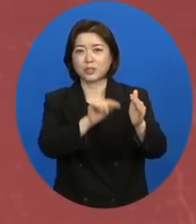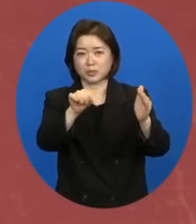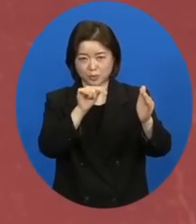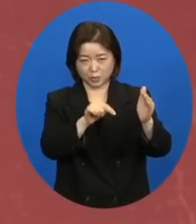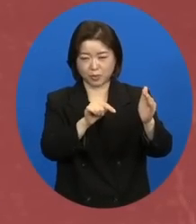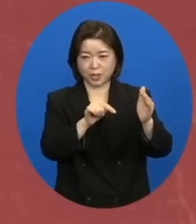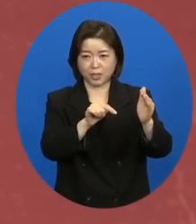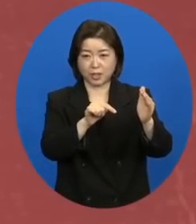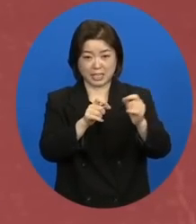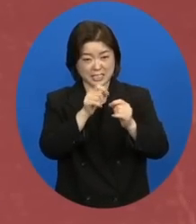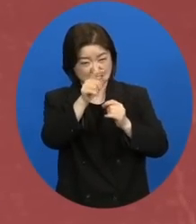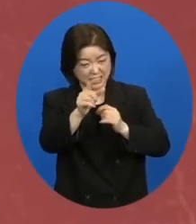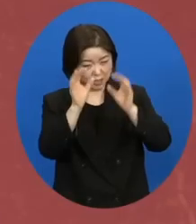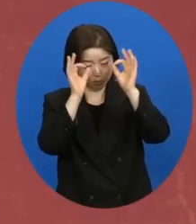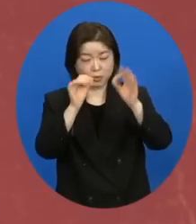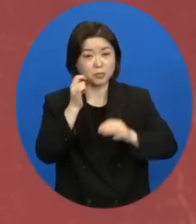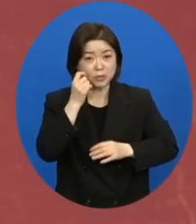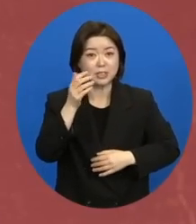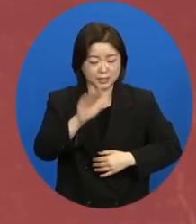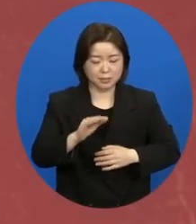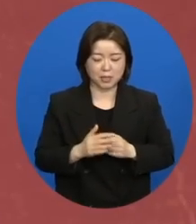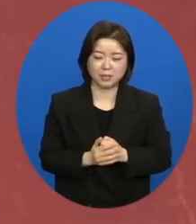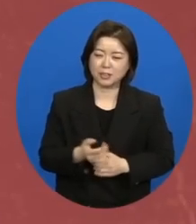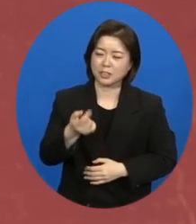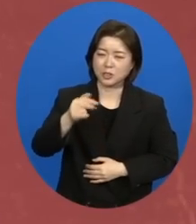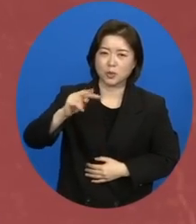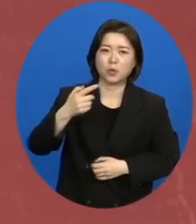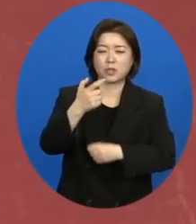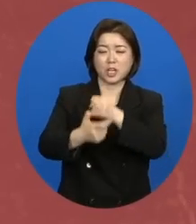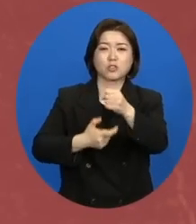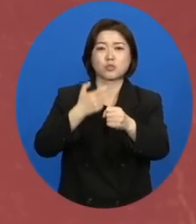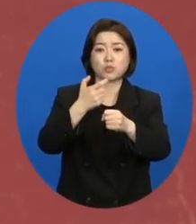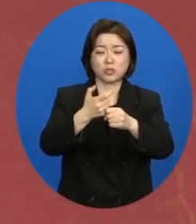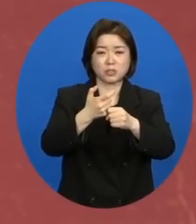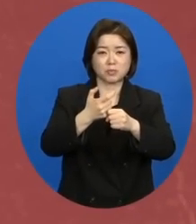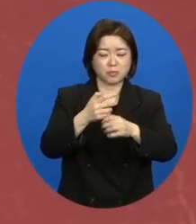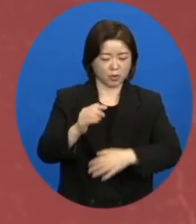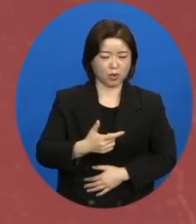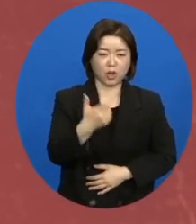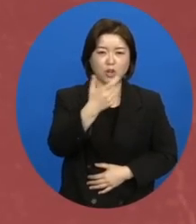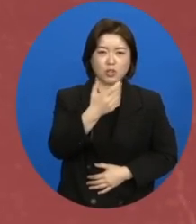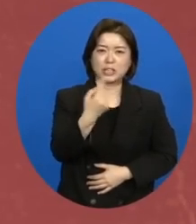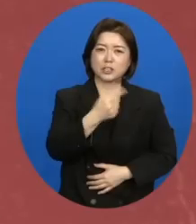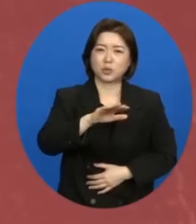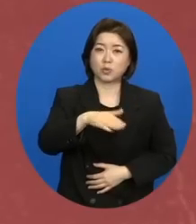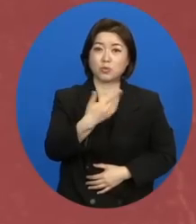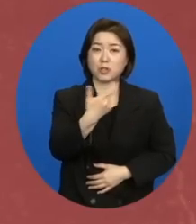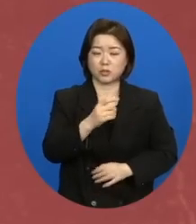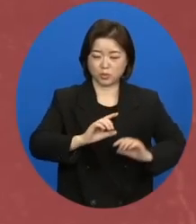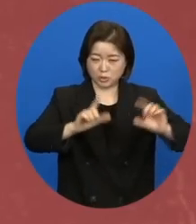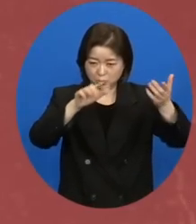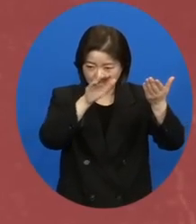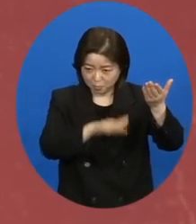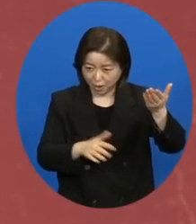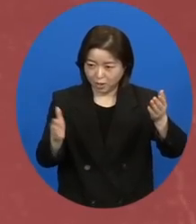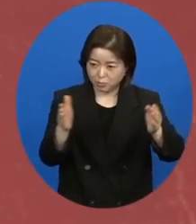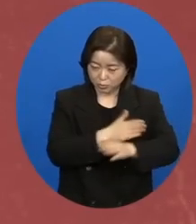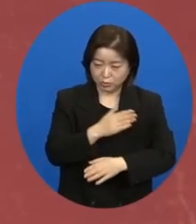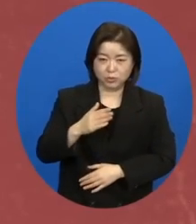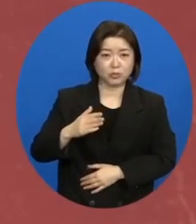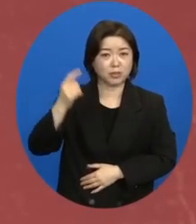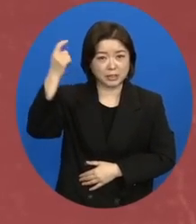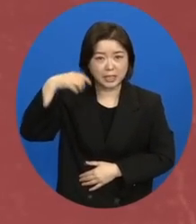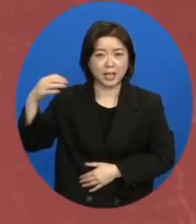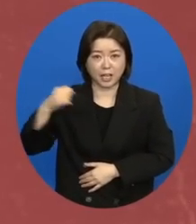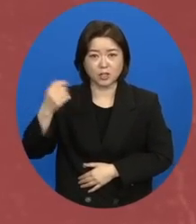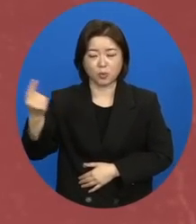길게는 보지 못했지만 최소한 60년대 말부터는 느낌은 갖고 왔는데 오늘까지 이